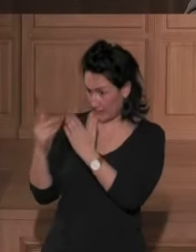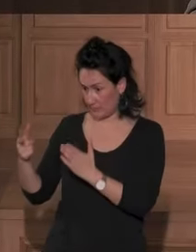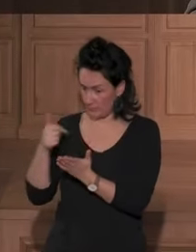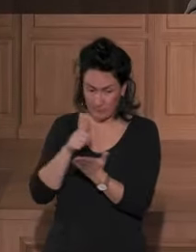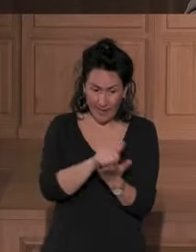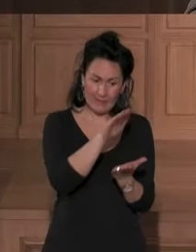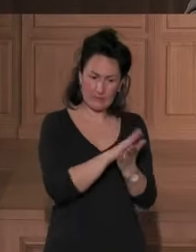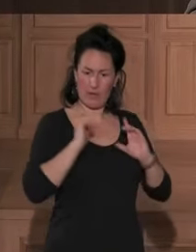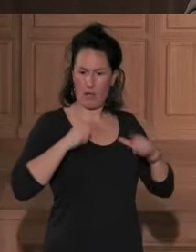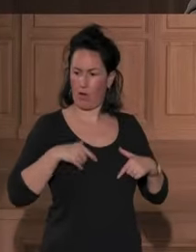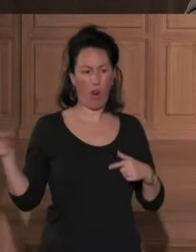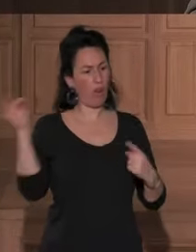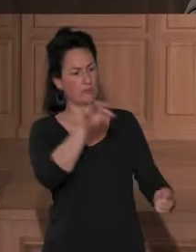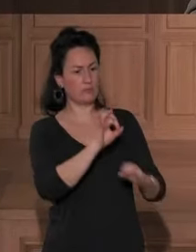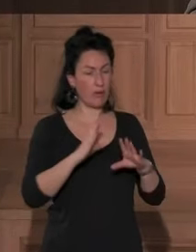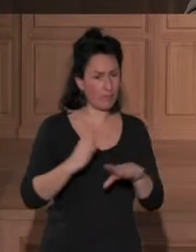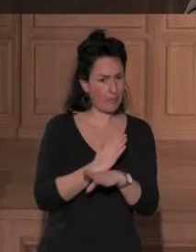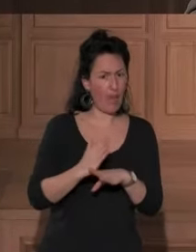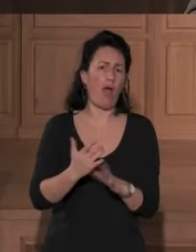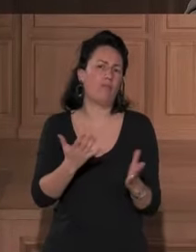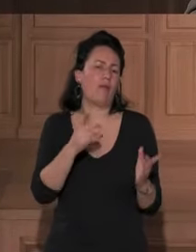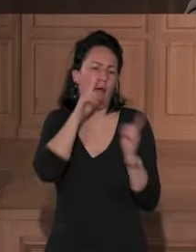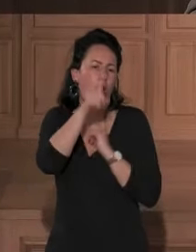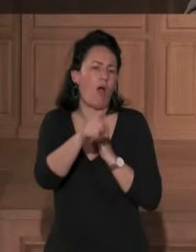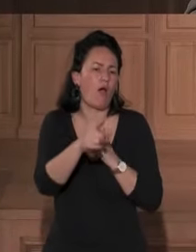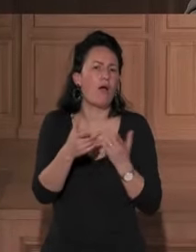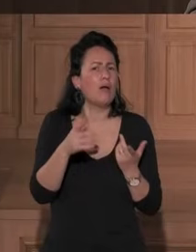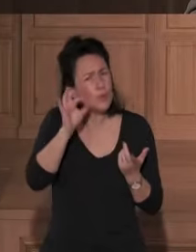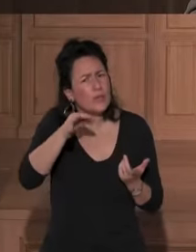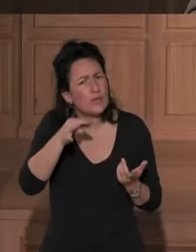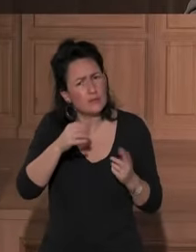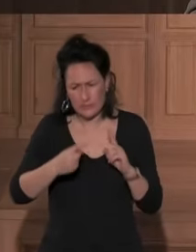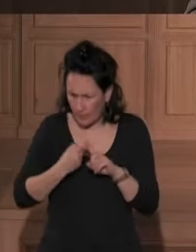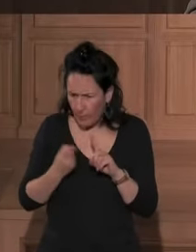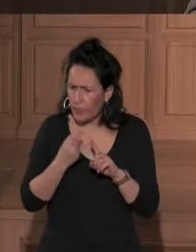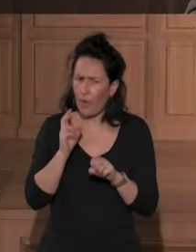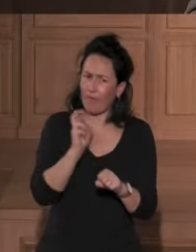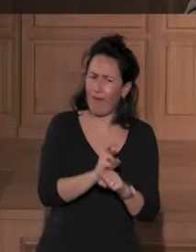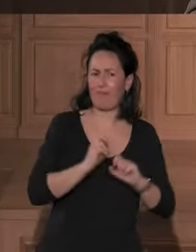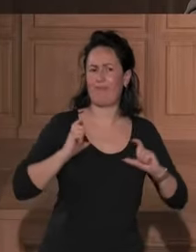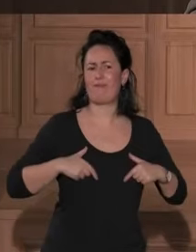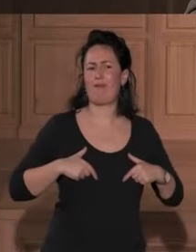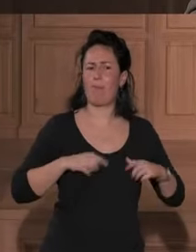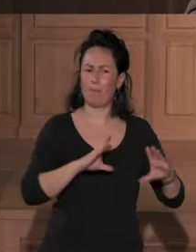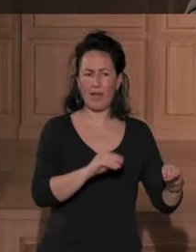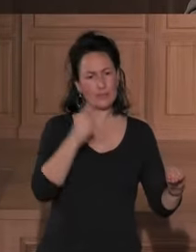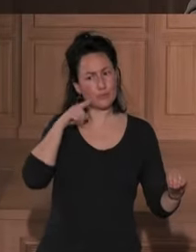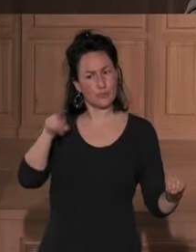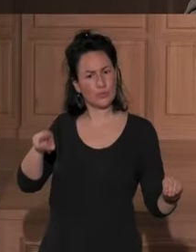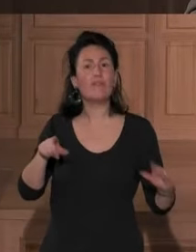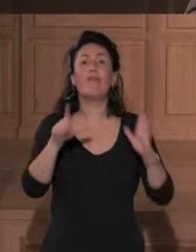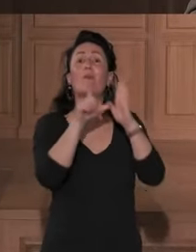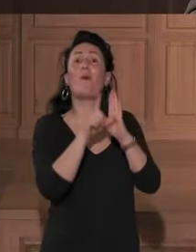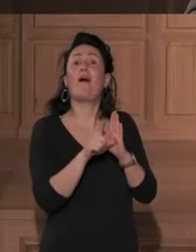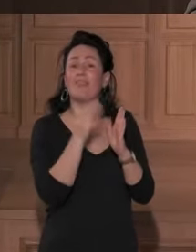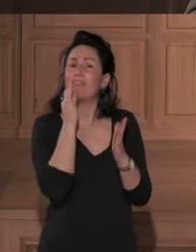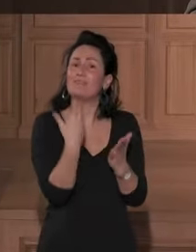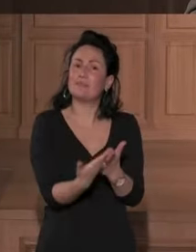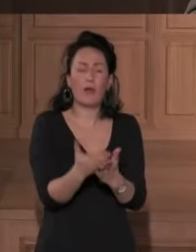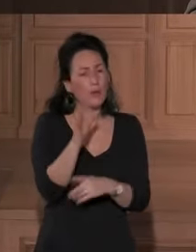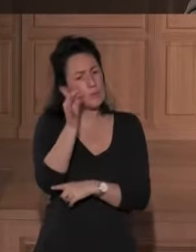c'est une faute, parce que c'est vrai qu'il faut l'inscrire à l'école. Vous avez raison de réserver une place à l'école. Oui, la loi vous dit, oui, l'école,